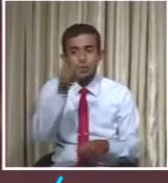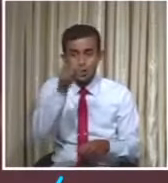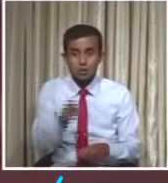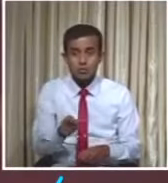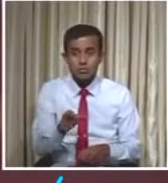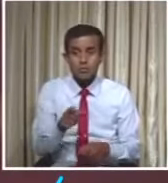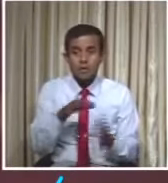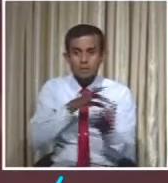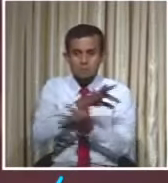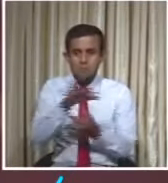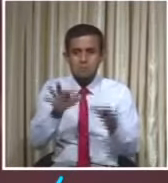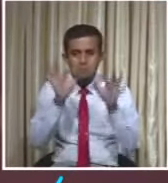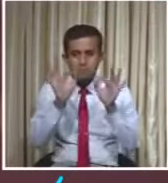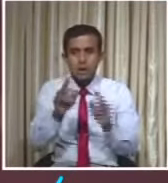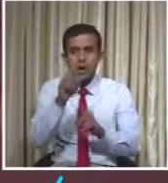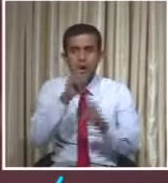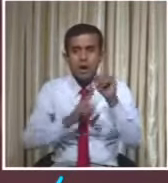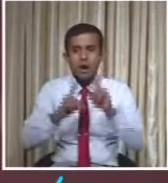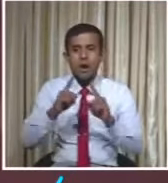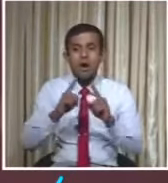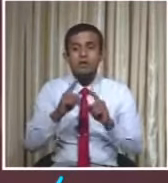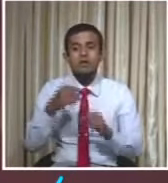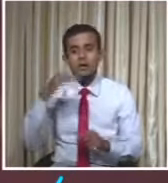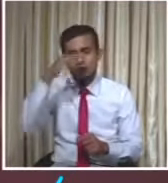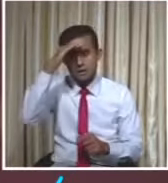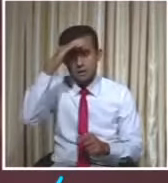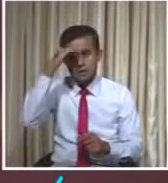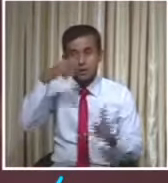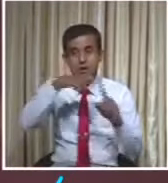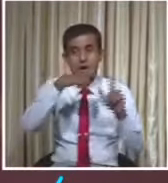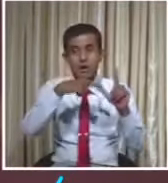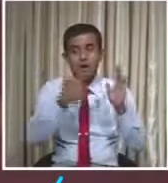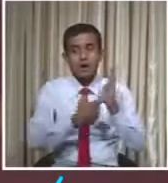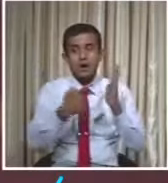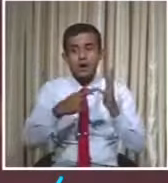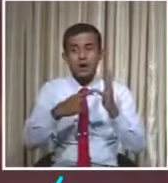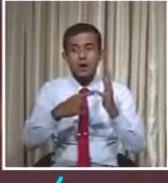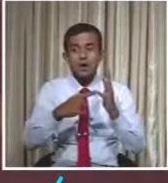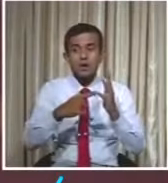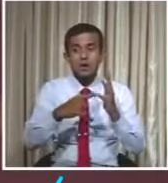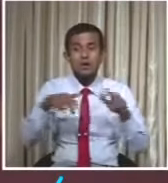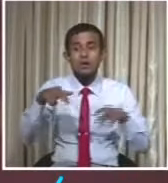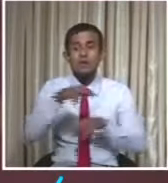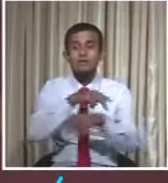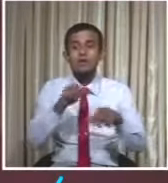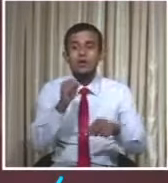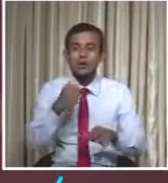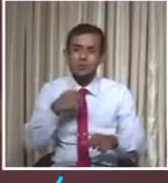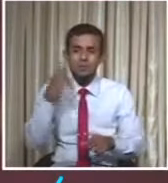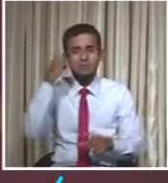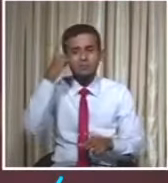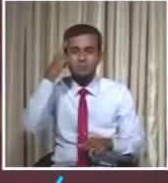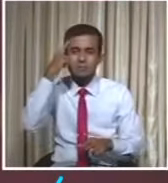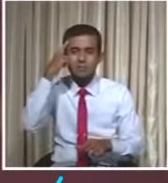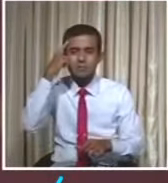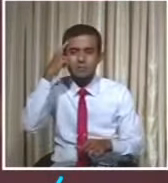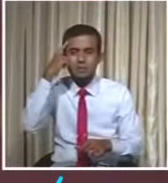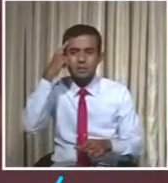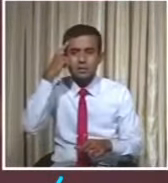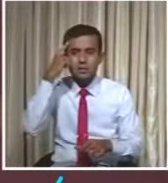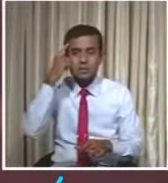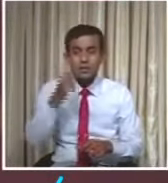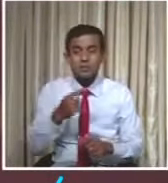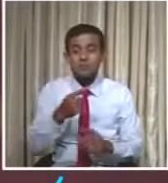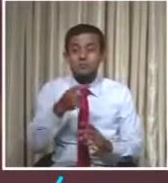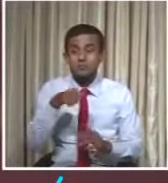ඉතාමත්ම ප්‍රජාතන්ත්‍රවාදී කතානායකවරේ. කරූ ජයසූරිය වගේ නෙමෙයි. කරූ හැසිරෙච්ච ආකාරය අපිට මතකයි. මේකේ පොයින්ට් ඔෆ් ඕඩර්